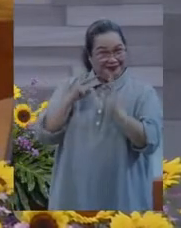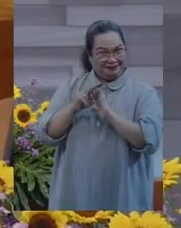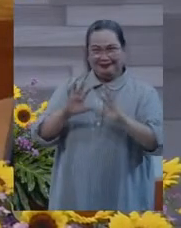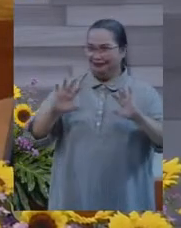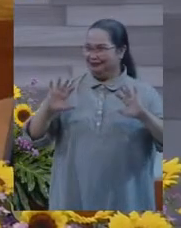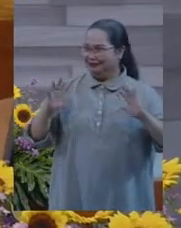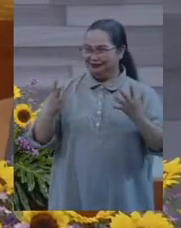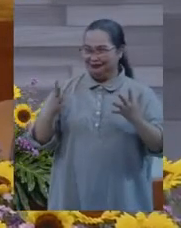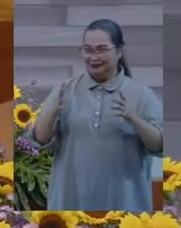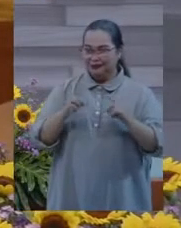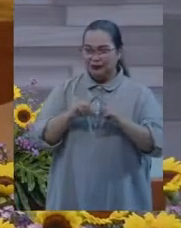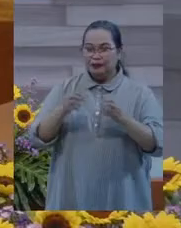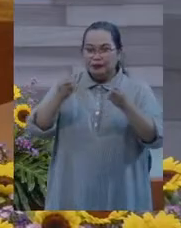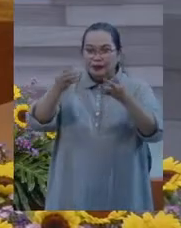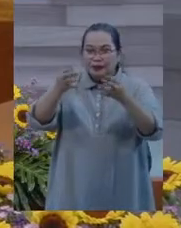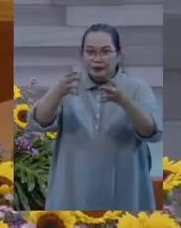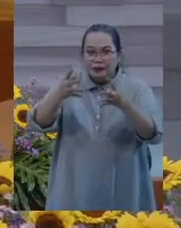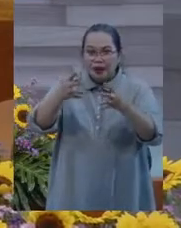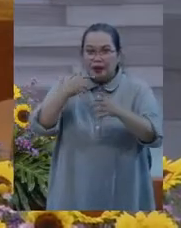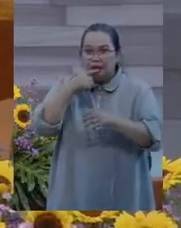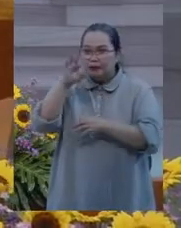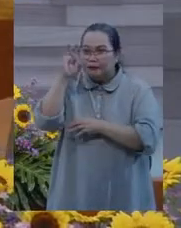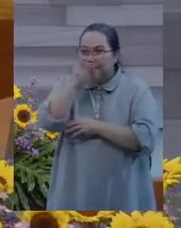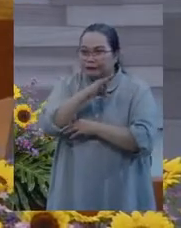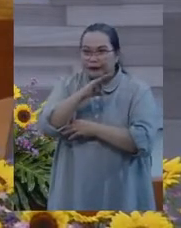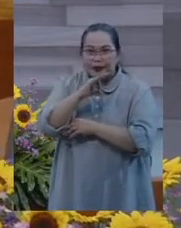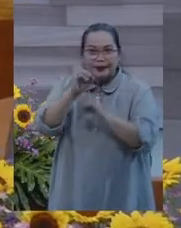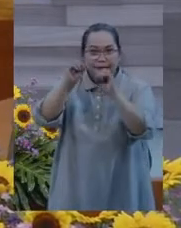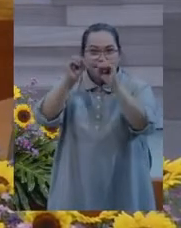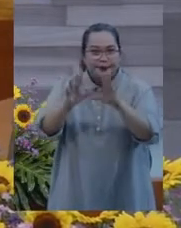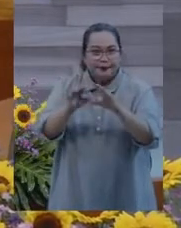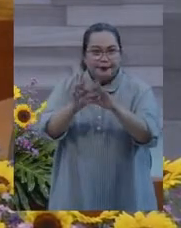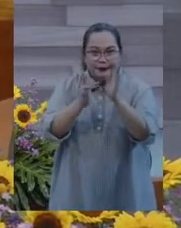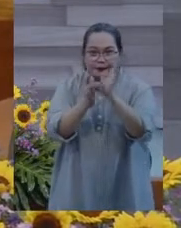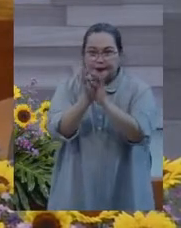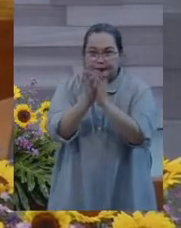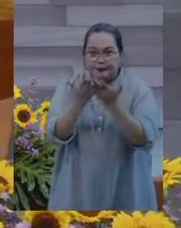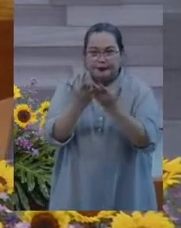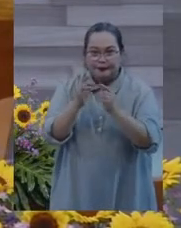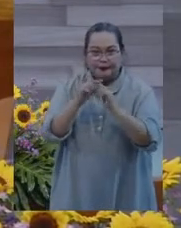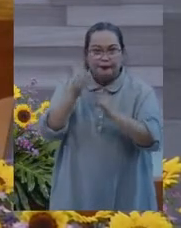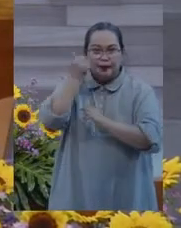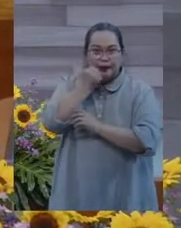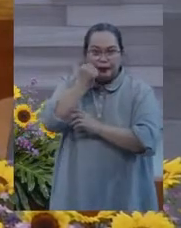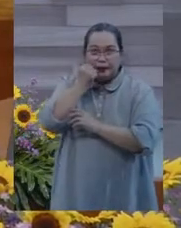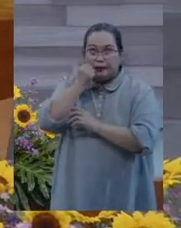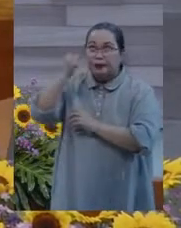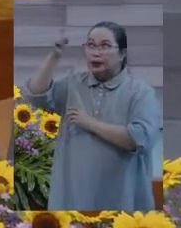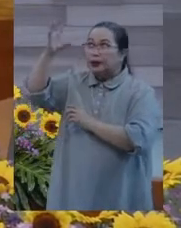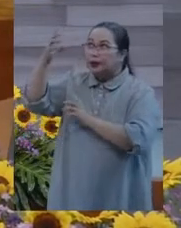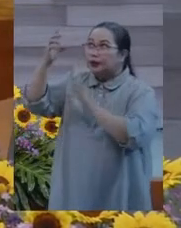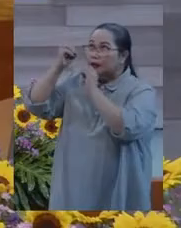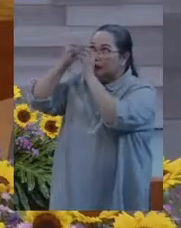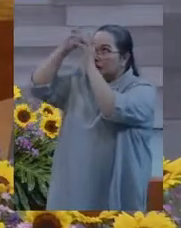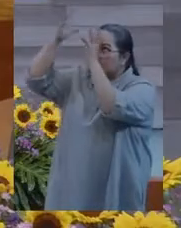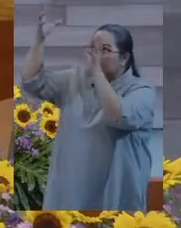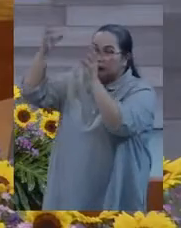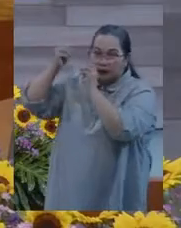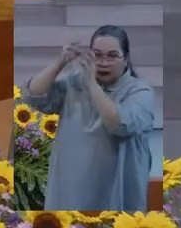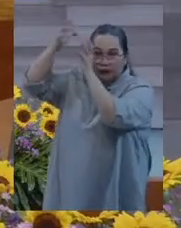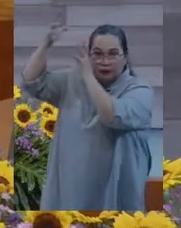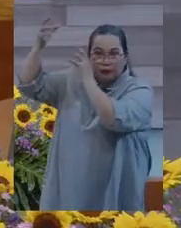Pero maraming tagapagturo ng Biblia, kiniklaim nila na sa araw-araw sila ay nakakakita ng bagong